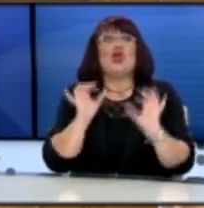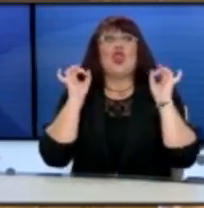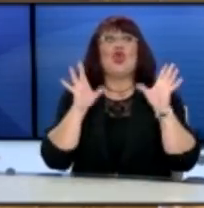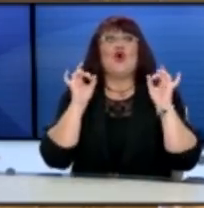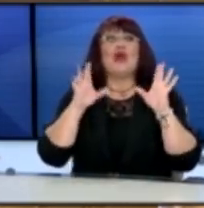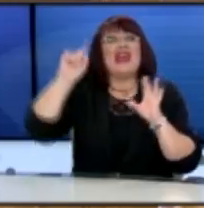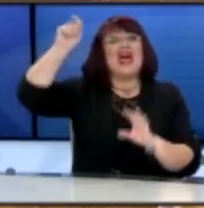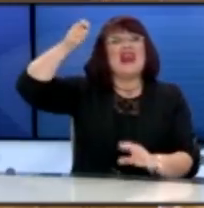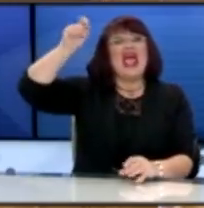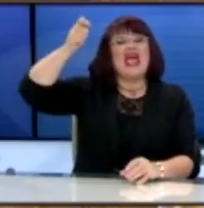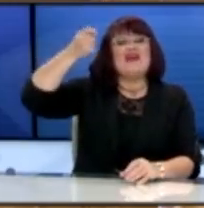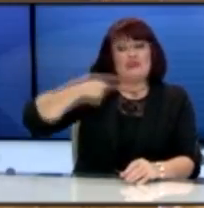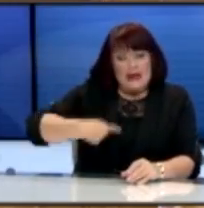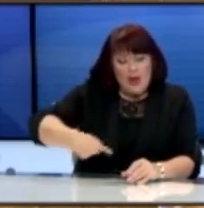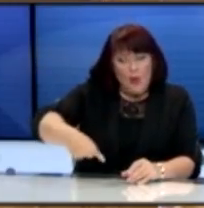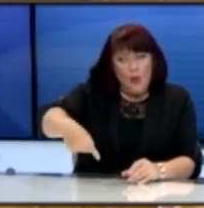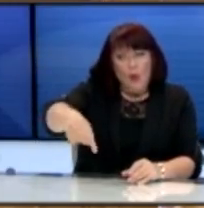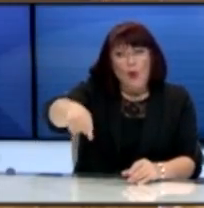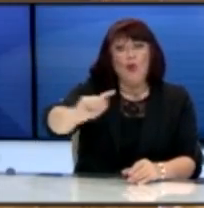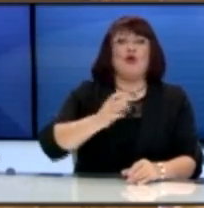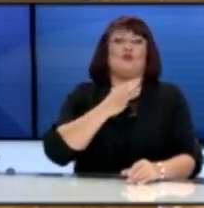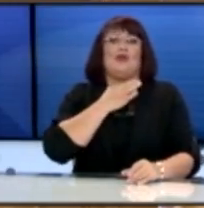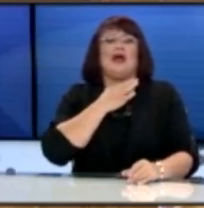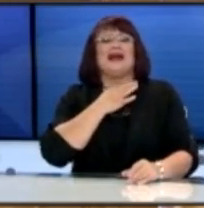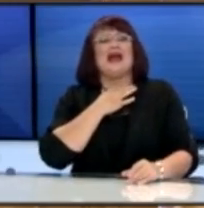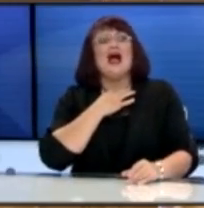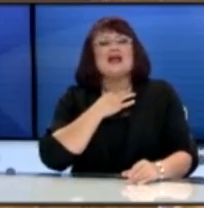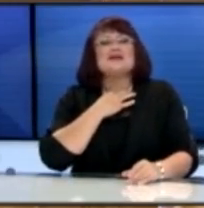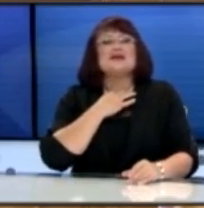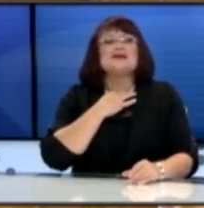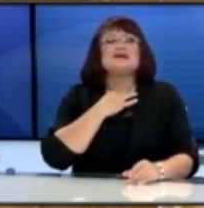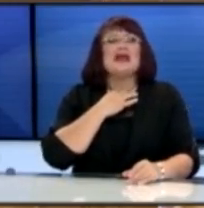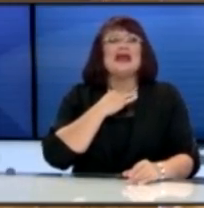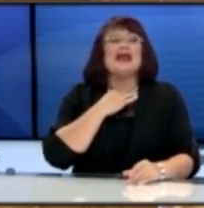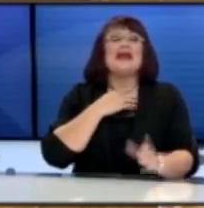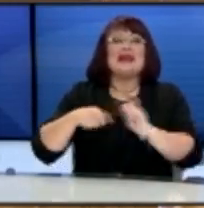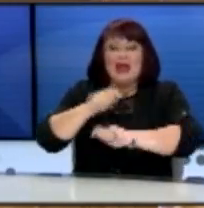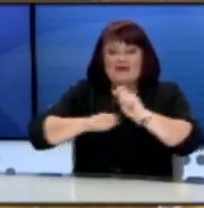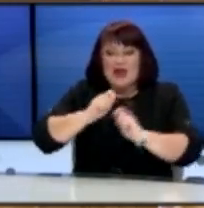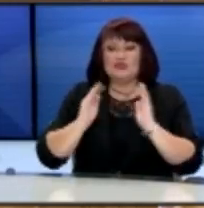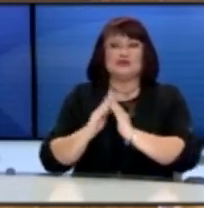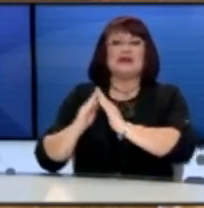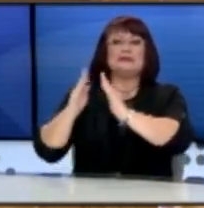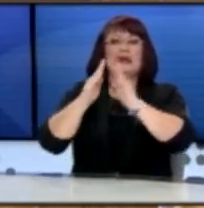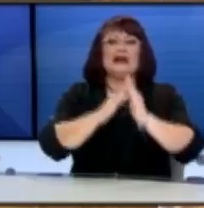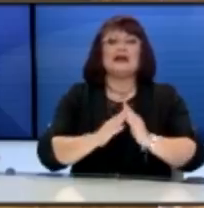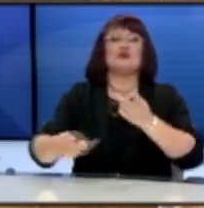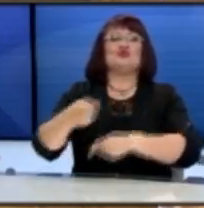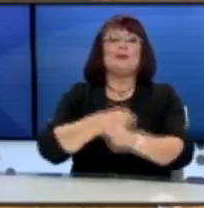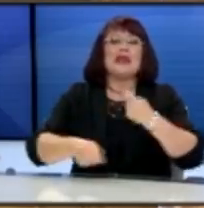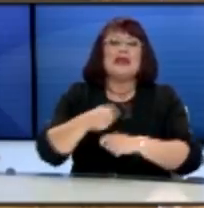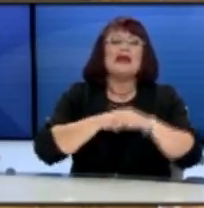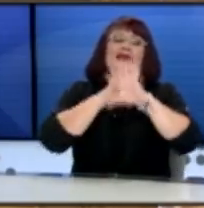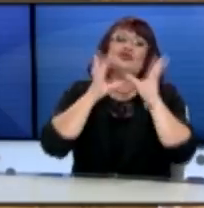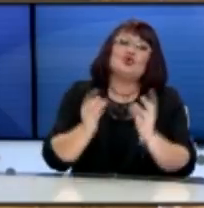δωρεάν ρεύμα για όλο το διάστημα που θα χρειαστεί η πλήρης ανοικοδόμηση των κατοικιών τους, των επιχειρήσεών